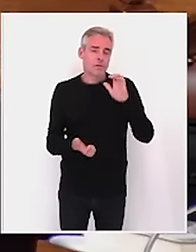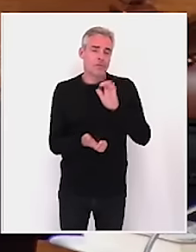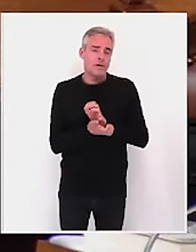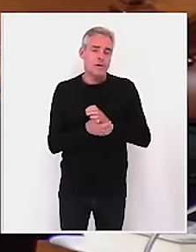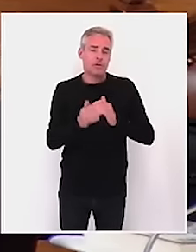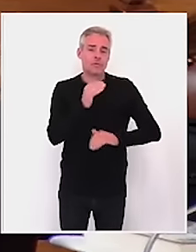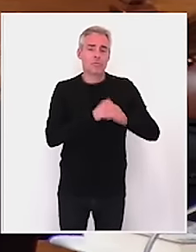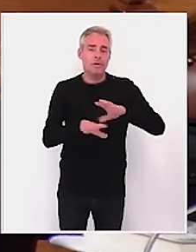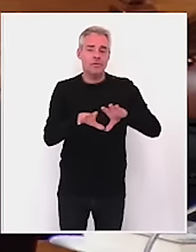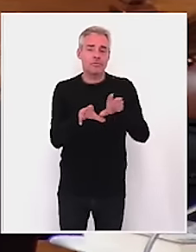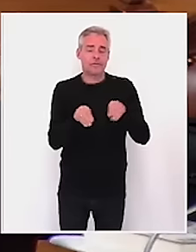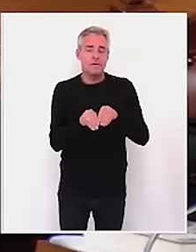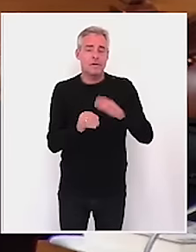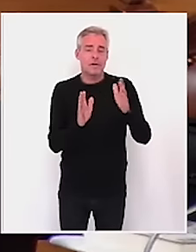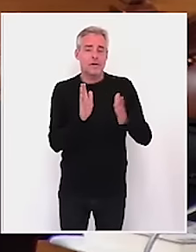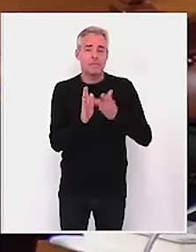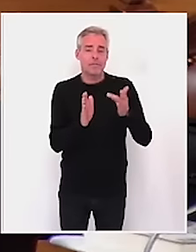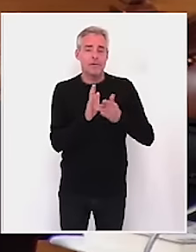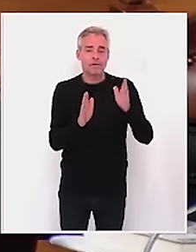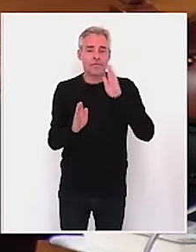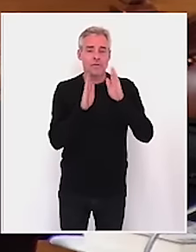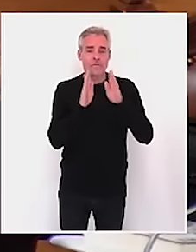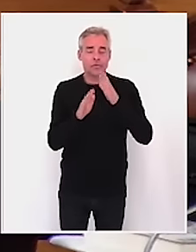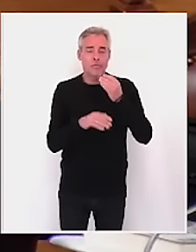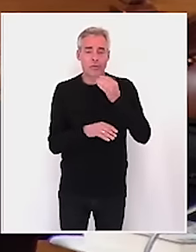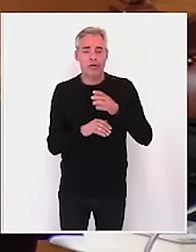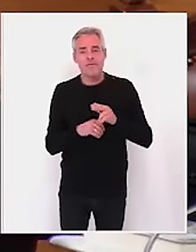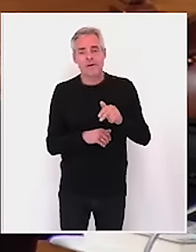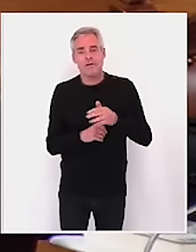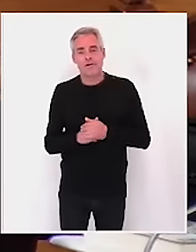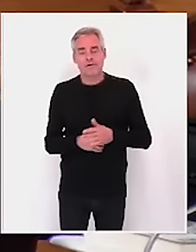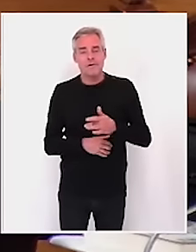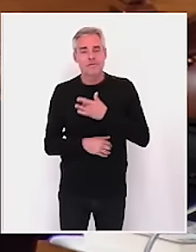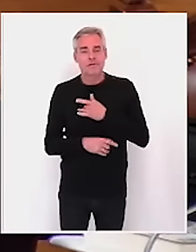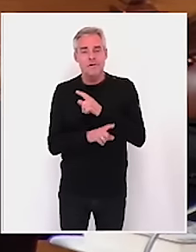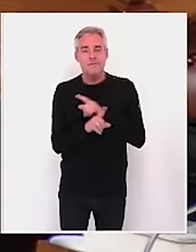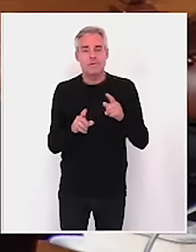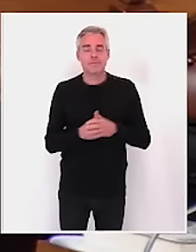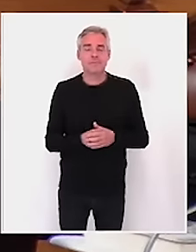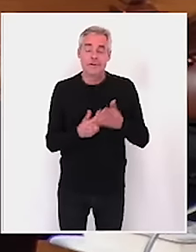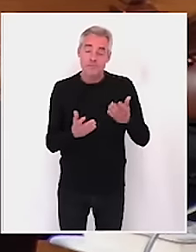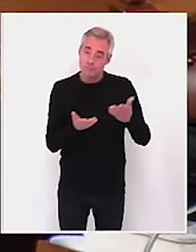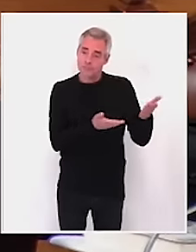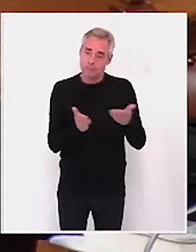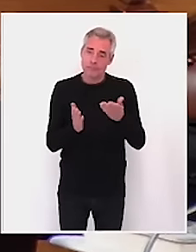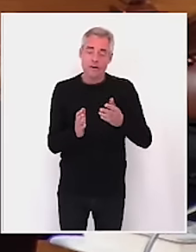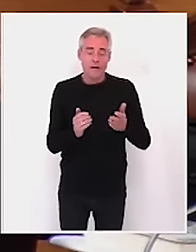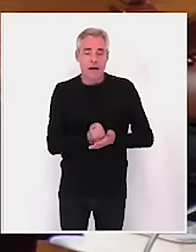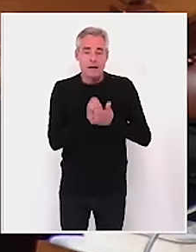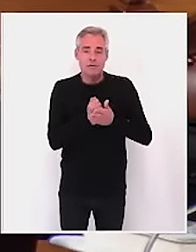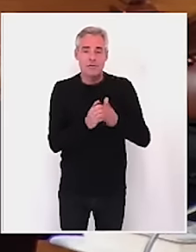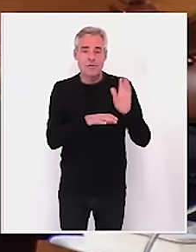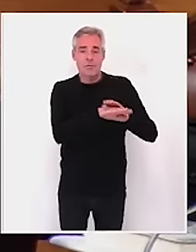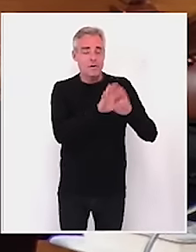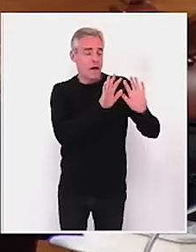planning familial sur leur page Facebook. Mais je ne vais pas la lire parce que ça ne va pas vous intéresser plus que ça, je pense. Mais en tout cas, voilà, soutien total, appel à la